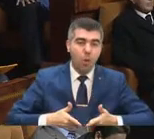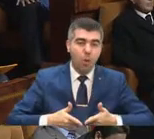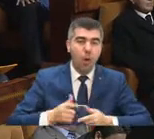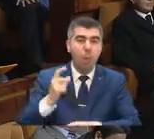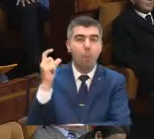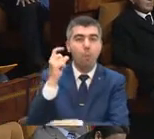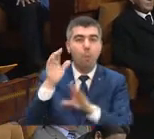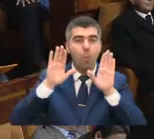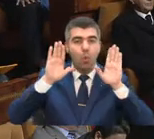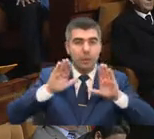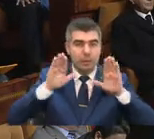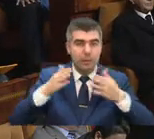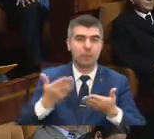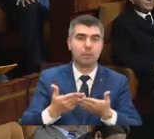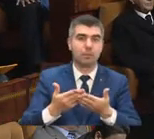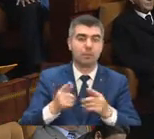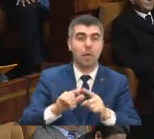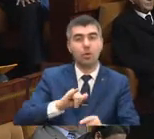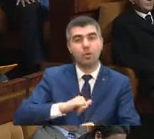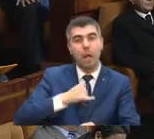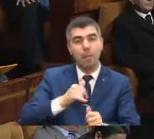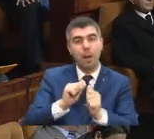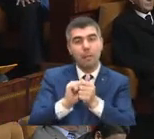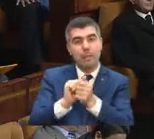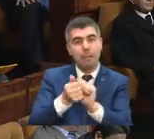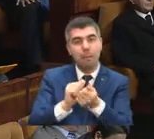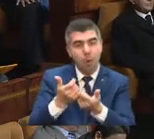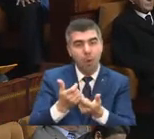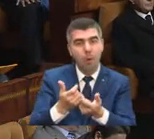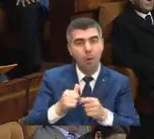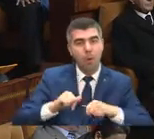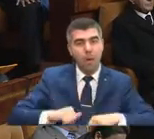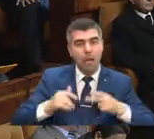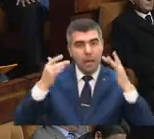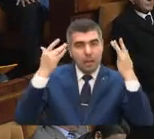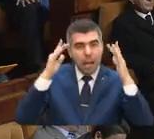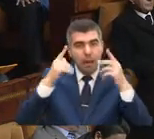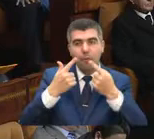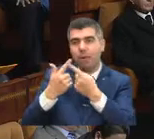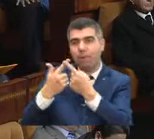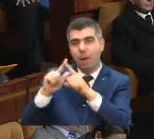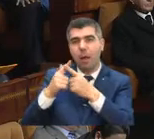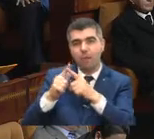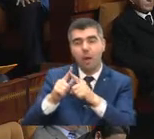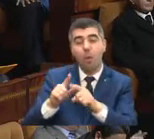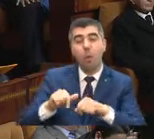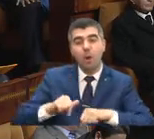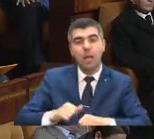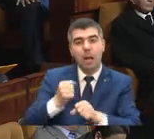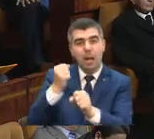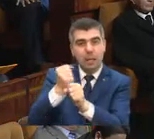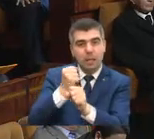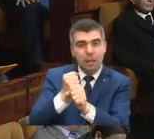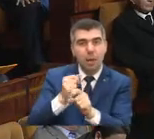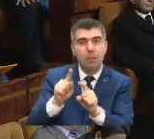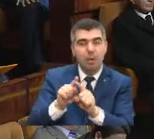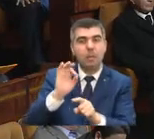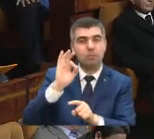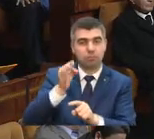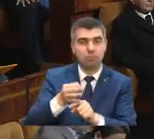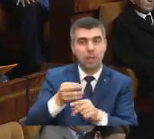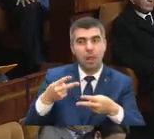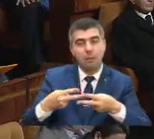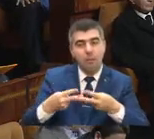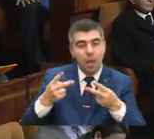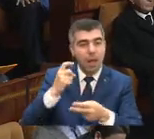والشؤون الإسلامية، وزارة الشبيبة والرياضة، وزارة الثقافة وغيرها من الوزارات، وزارة التشغيل كذلك، لأن الهشاشة تؤدي إلى